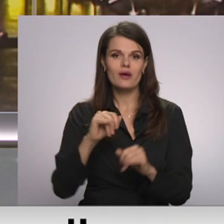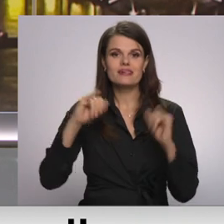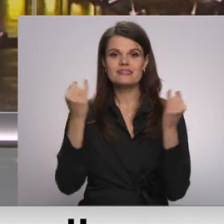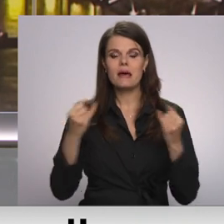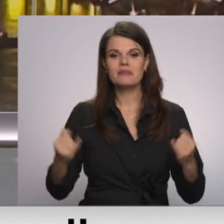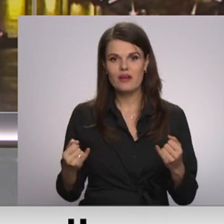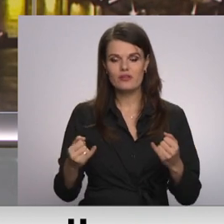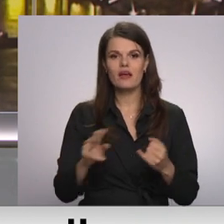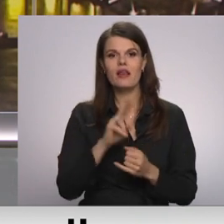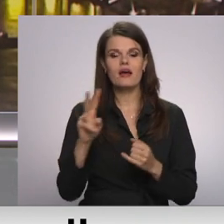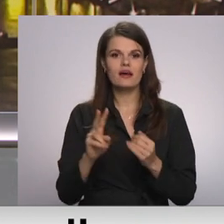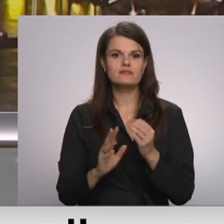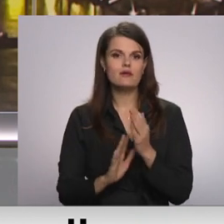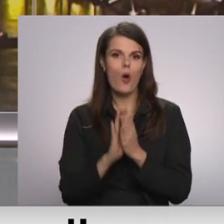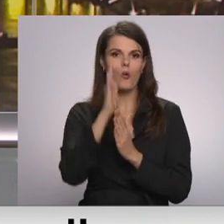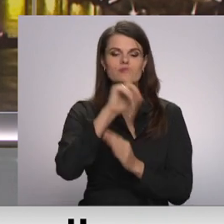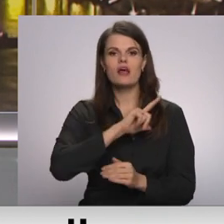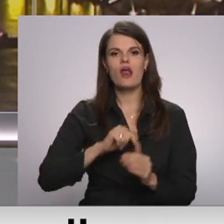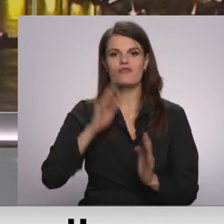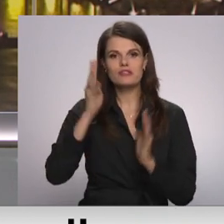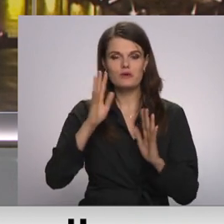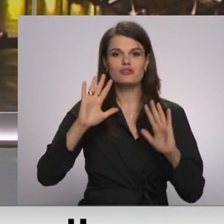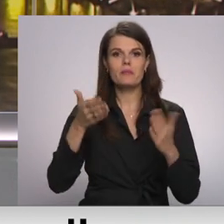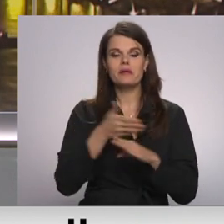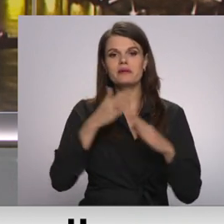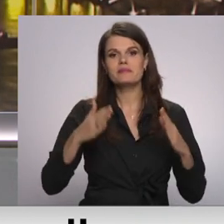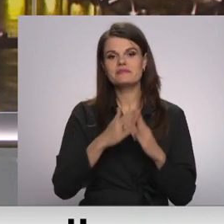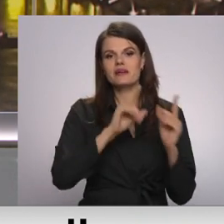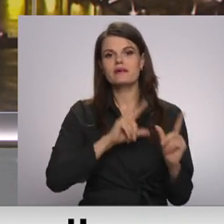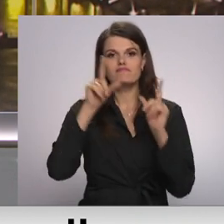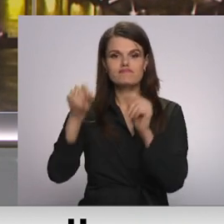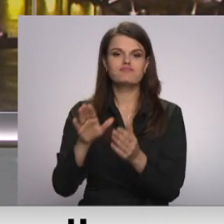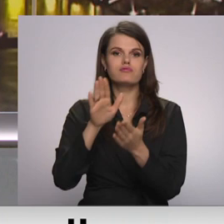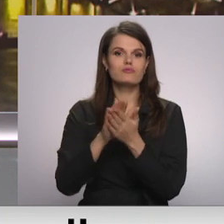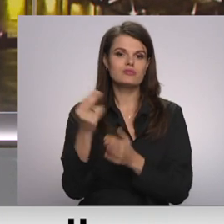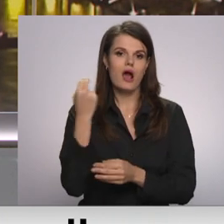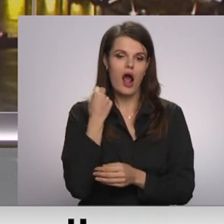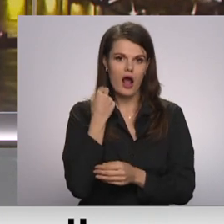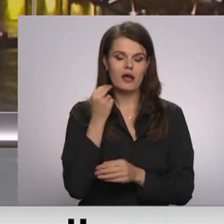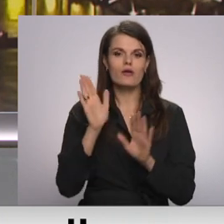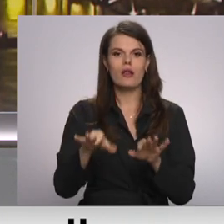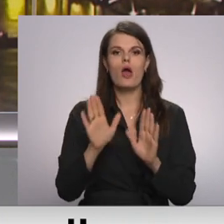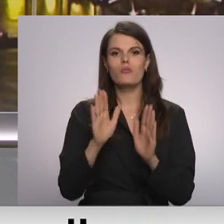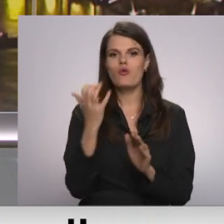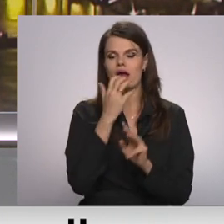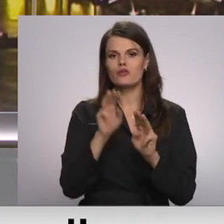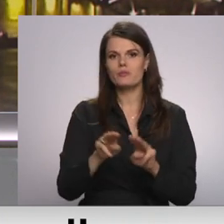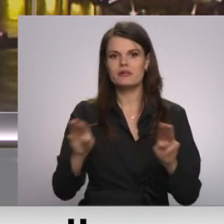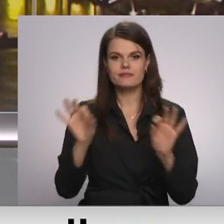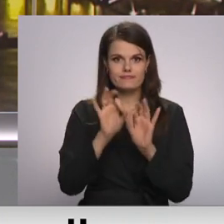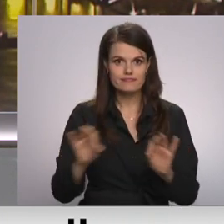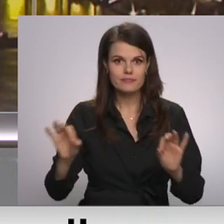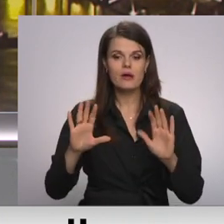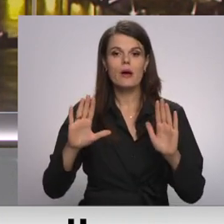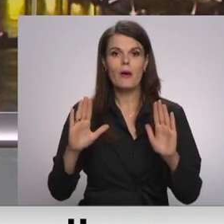bet pirms svētkiem ceļo uz Lielbritāniju, lai greznotu valsts ārlietu ministriju. Taču šogad pirms egles svinīgās iedegšanas Lielbritānijas